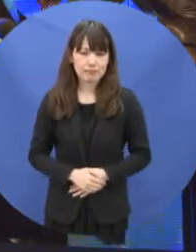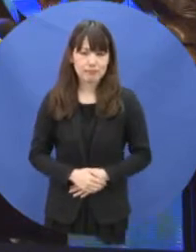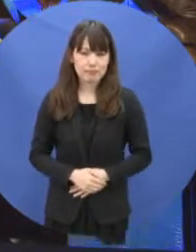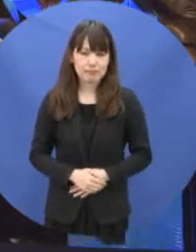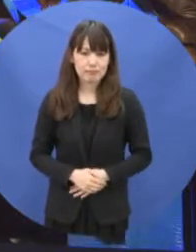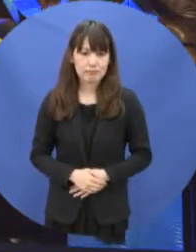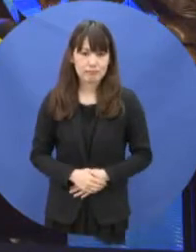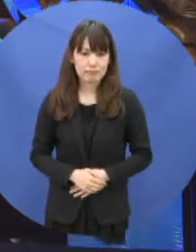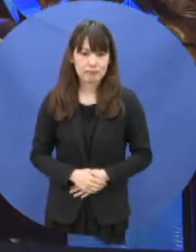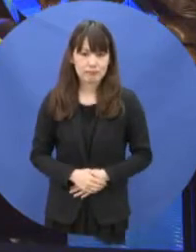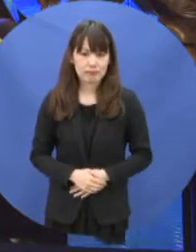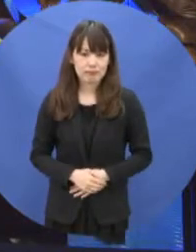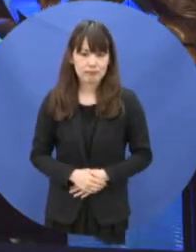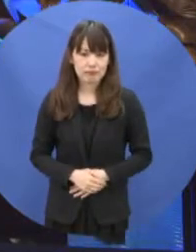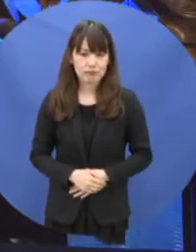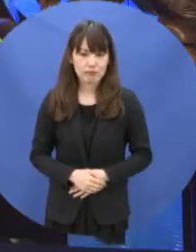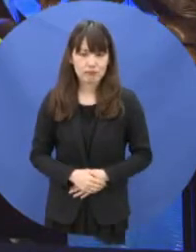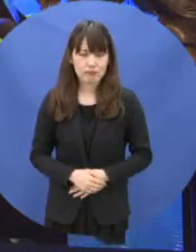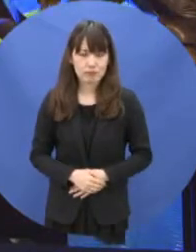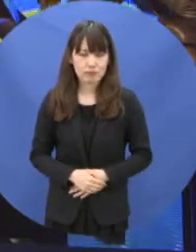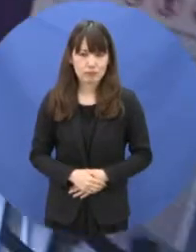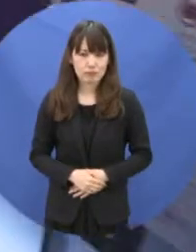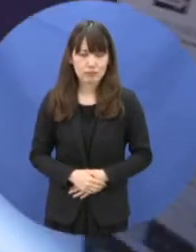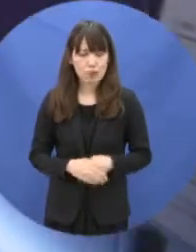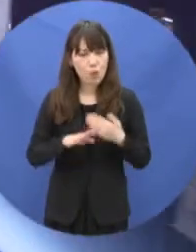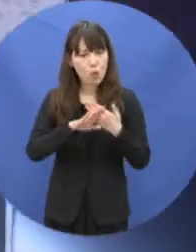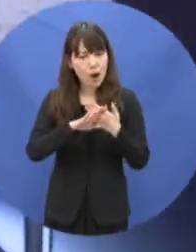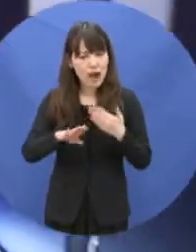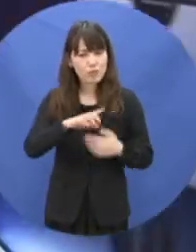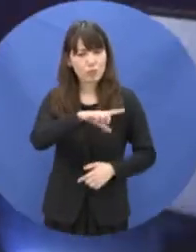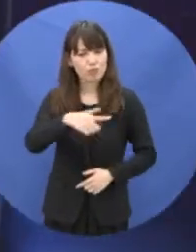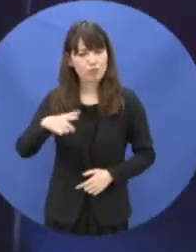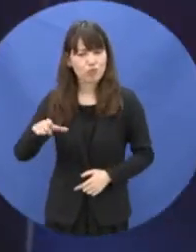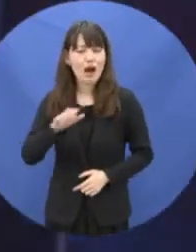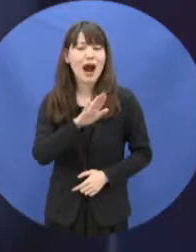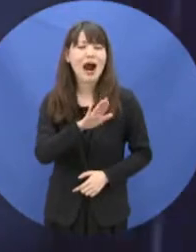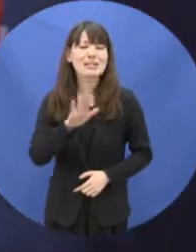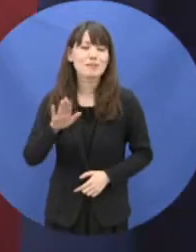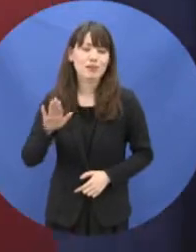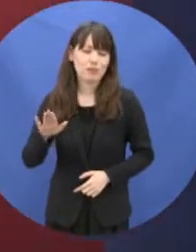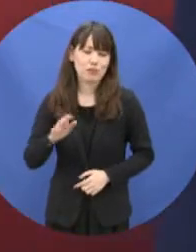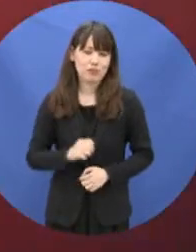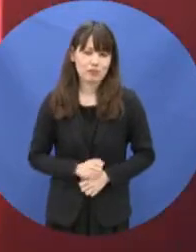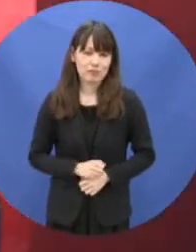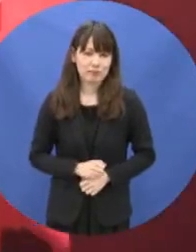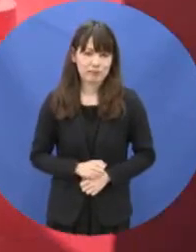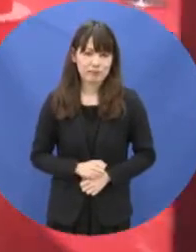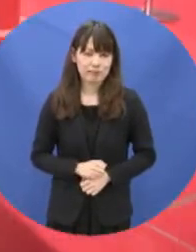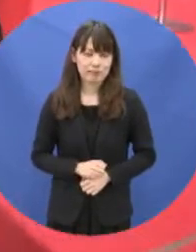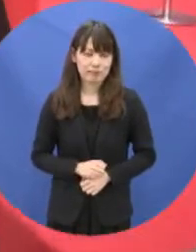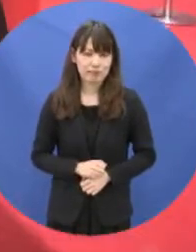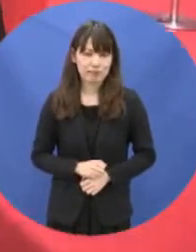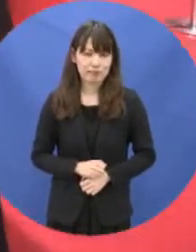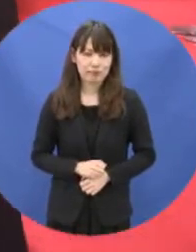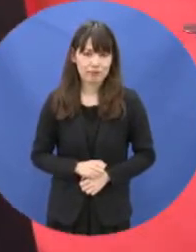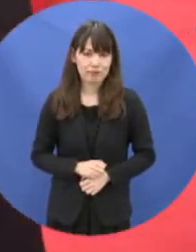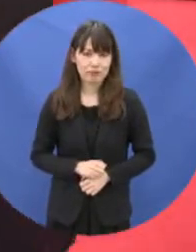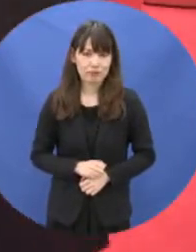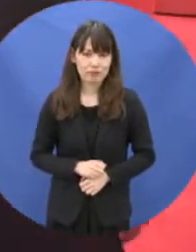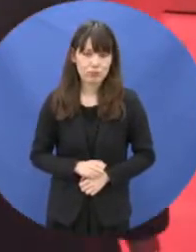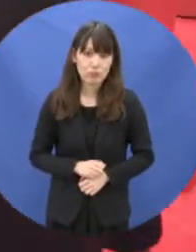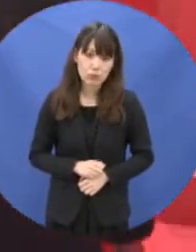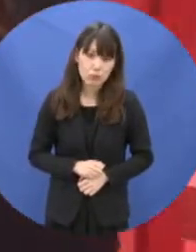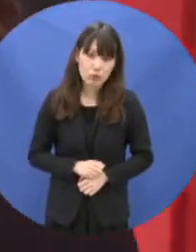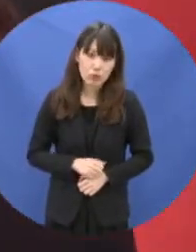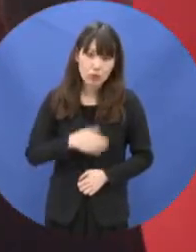根源の世界。 しかし太陽の塔の中はこれだけではありません。奥に進むと、は い、